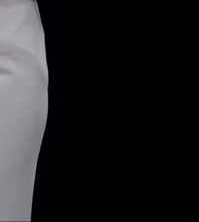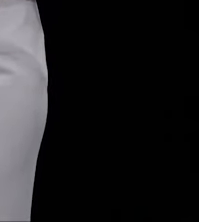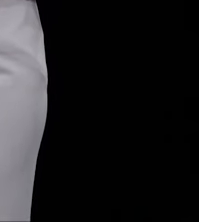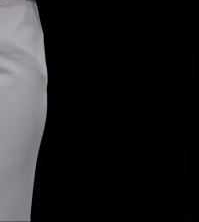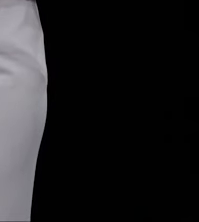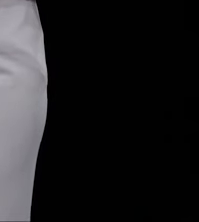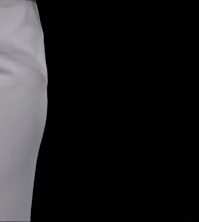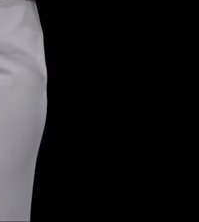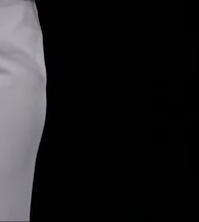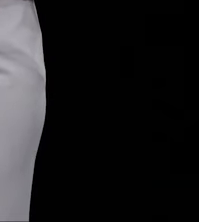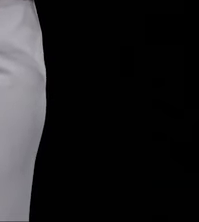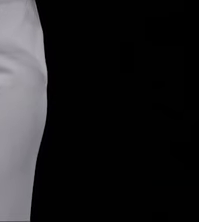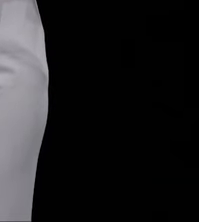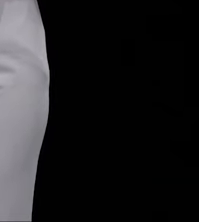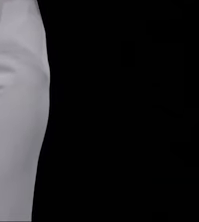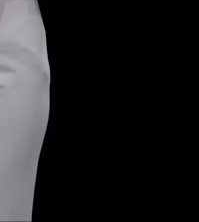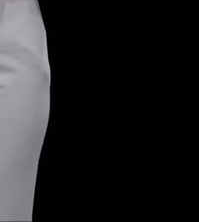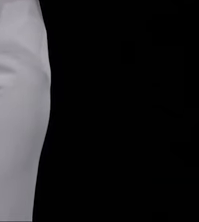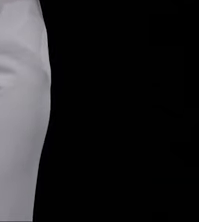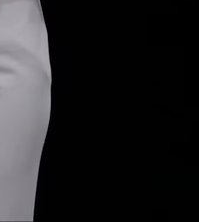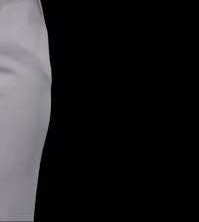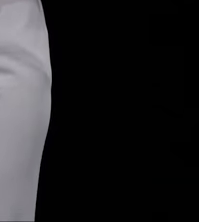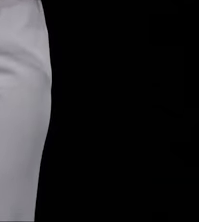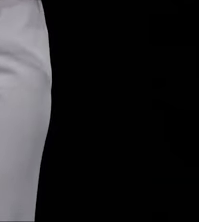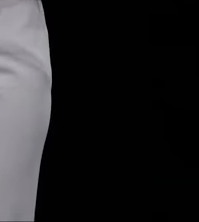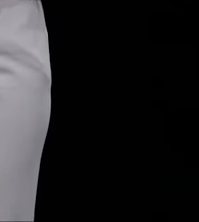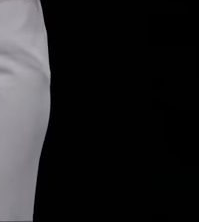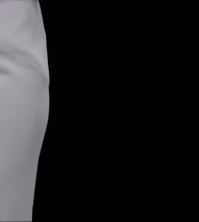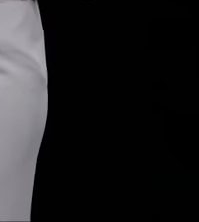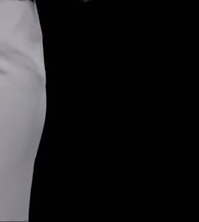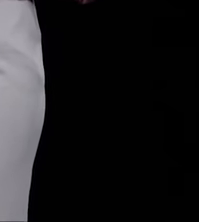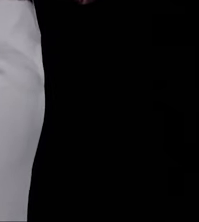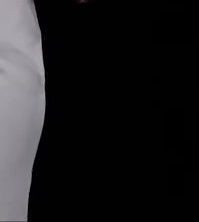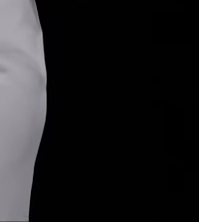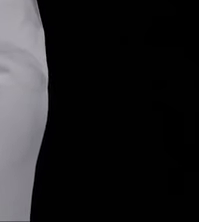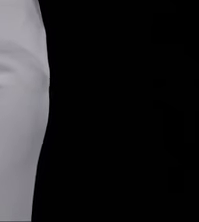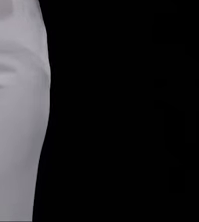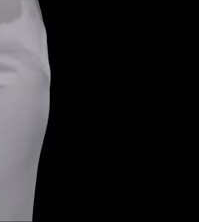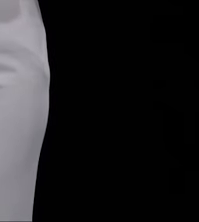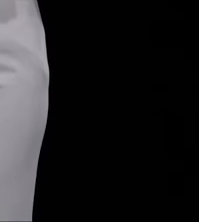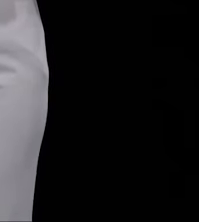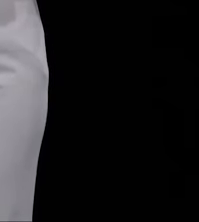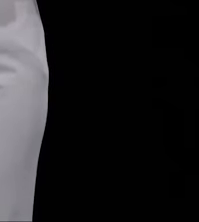언제 어디서나 내 손안의 뉴스. 광주 MBC 뉴스 유튜브 구독으로 함께하세요.